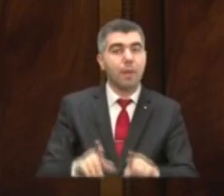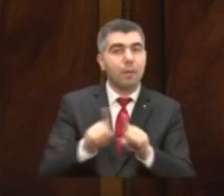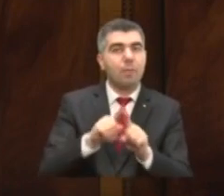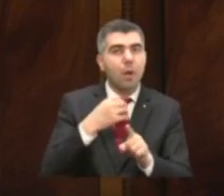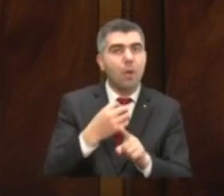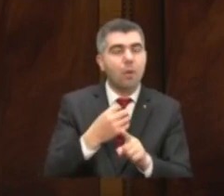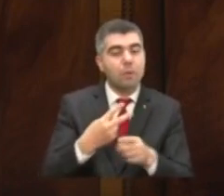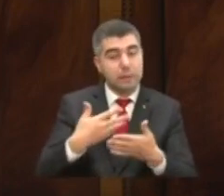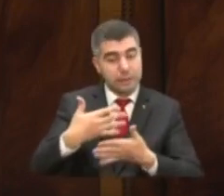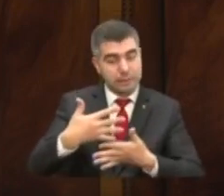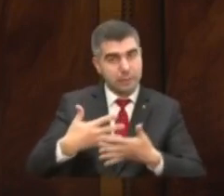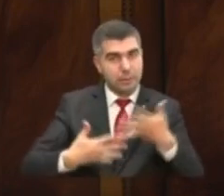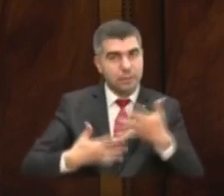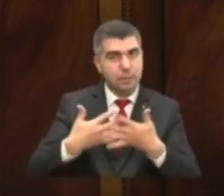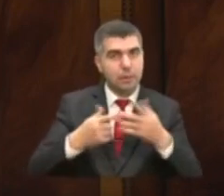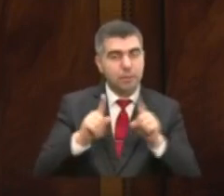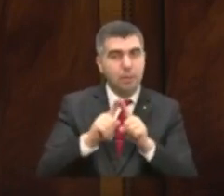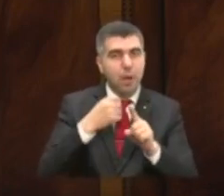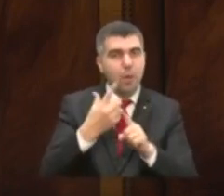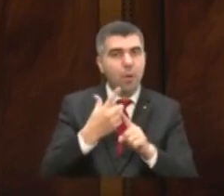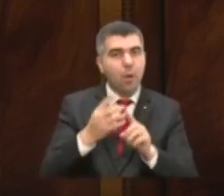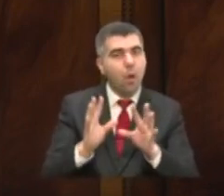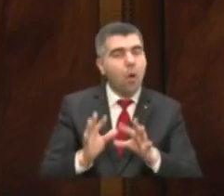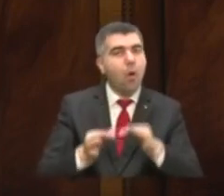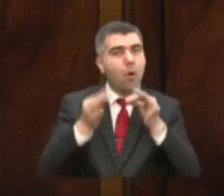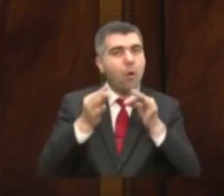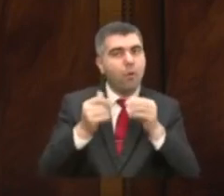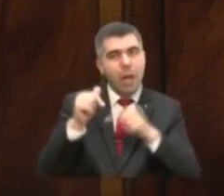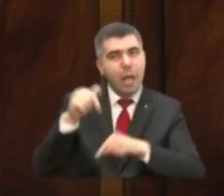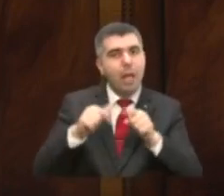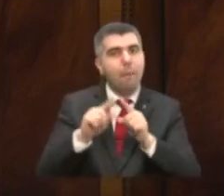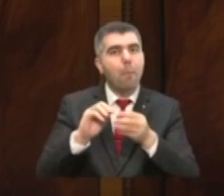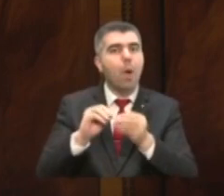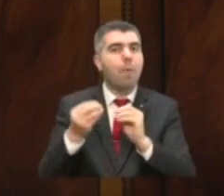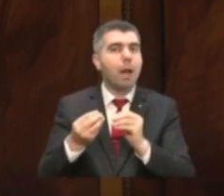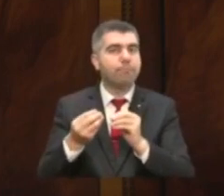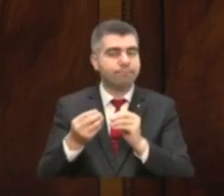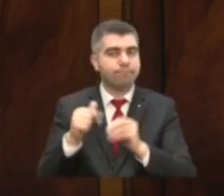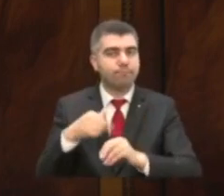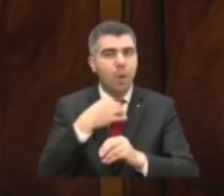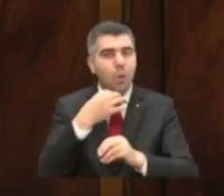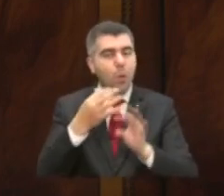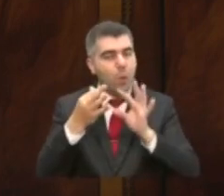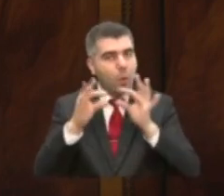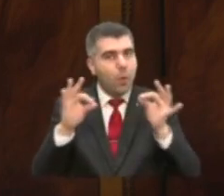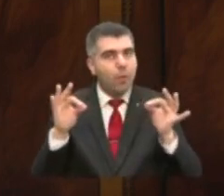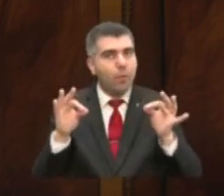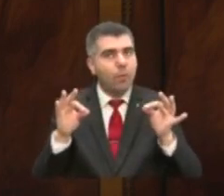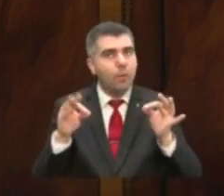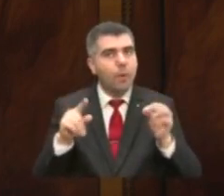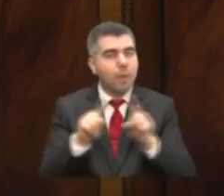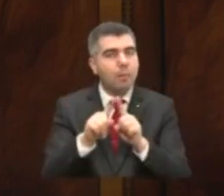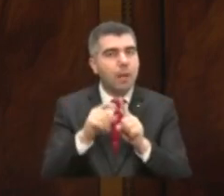بعض القطاعات التي تعرف بعض الاختلالات والتي تتسبب